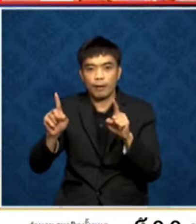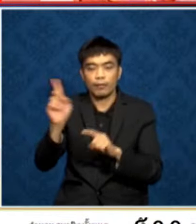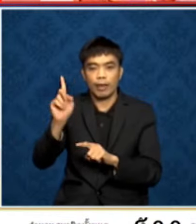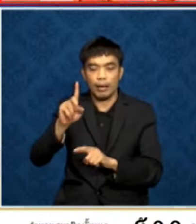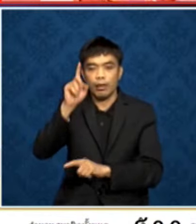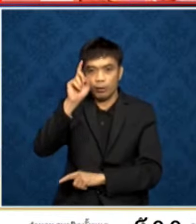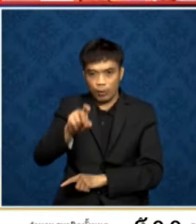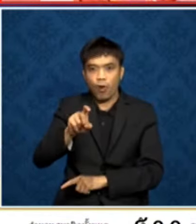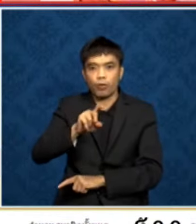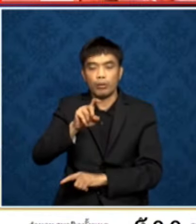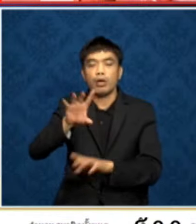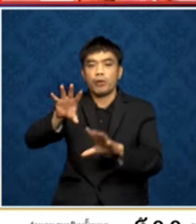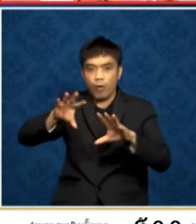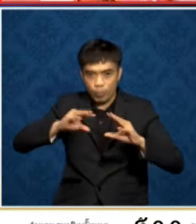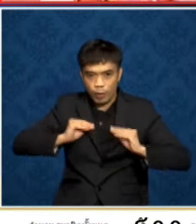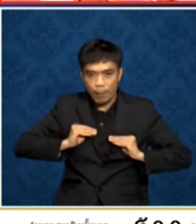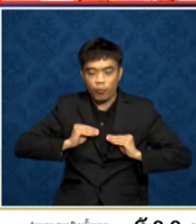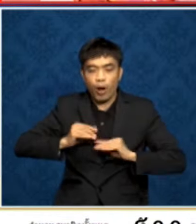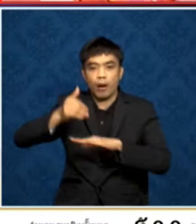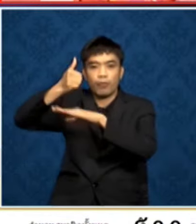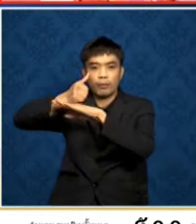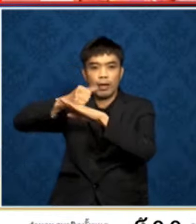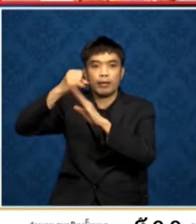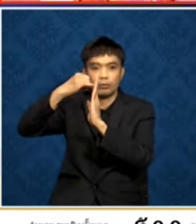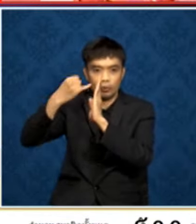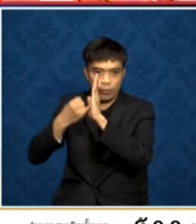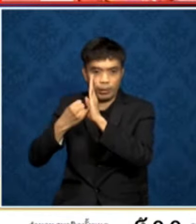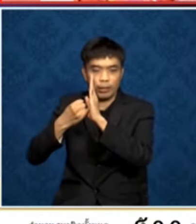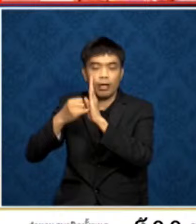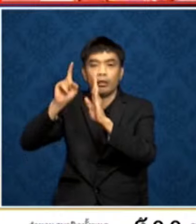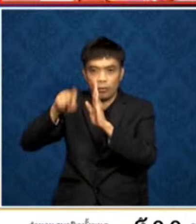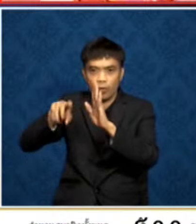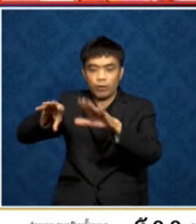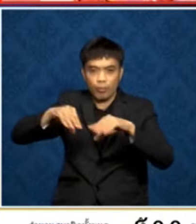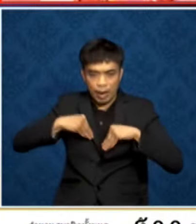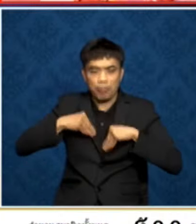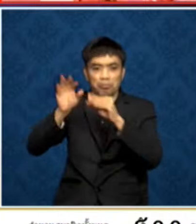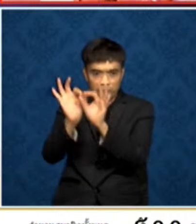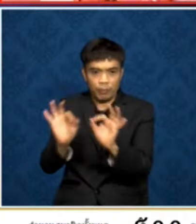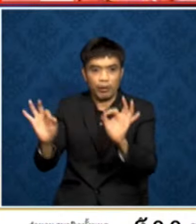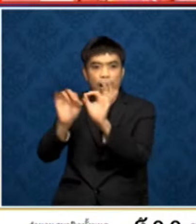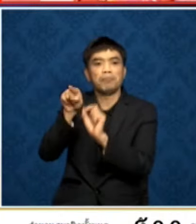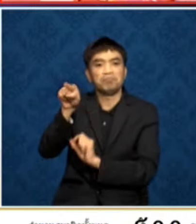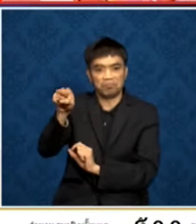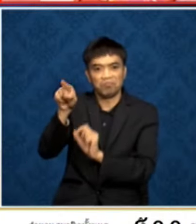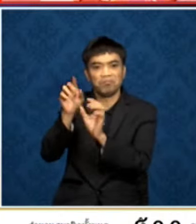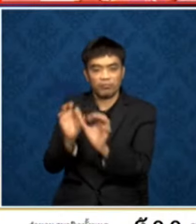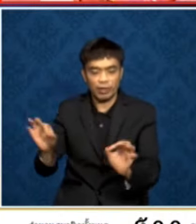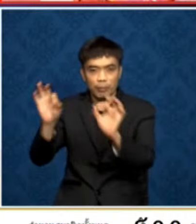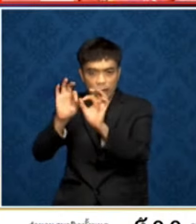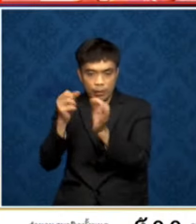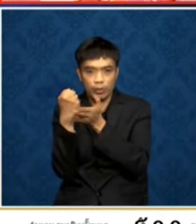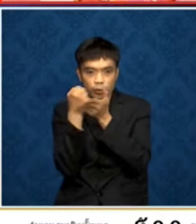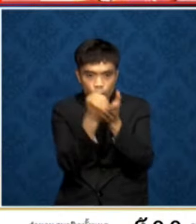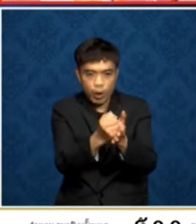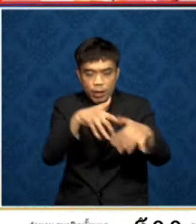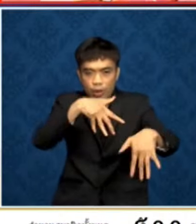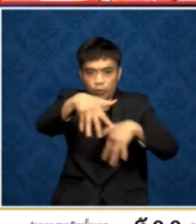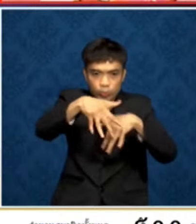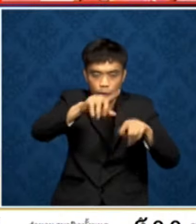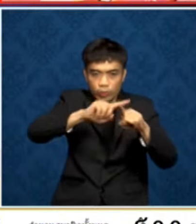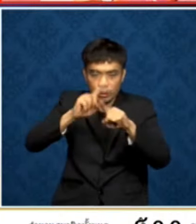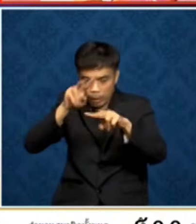จะต้องยอมรับว่าตัวผู้ว่าราชการเองเป็นกลไกที่สำคัญของส่วนภูมิภาคภายใต้อำนาจ